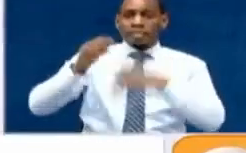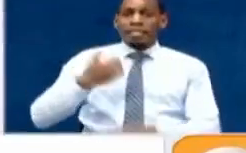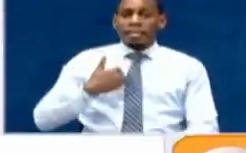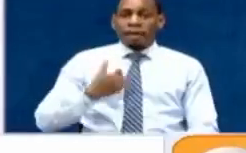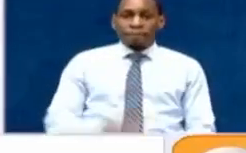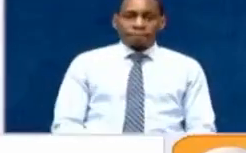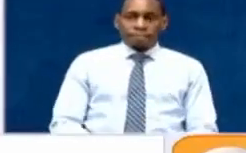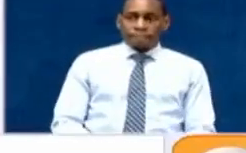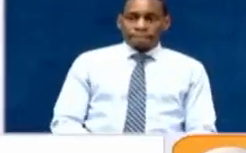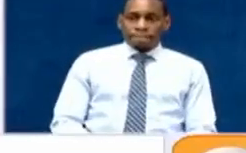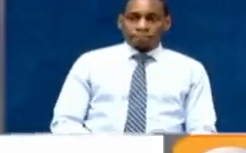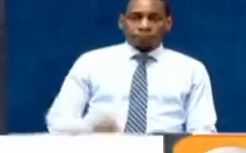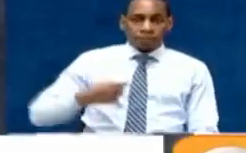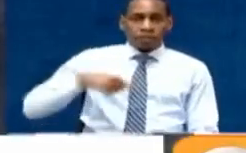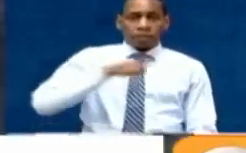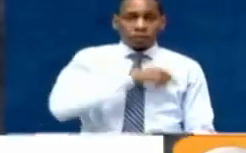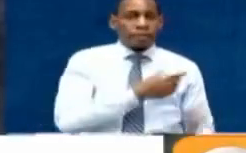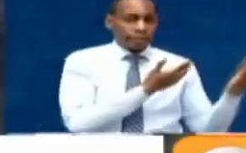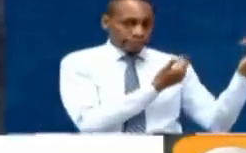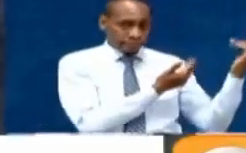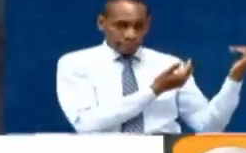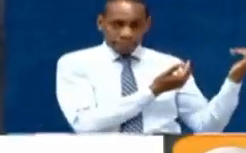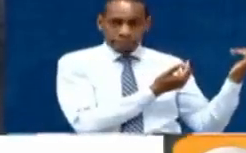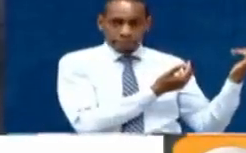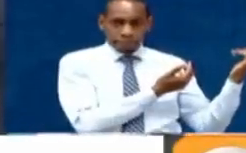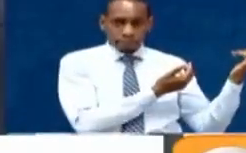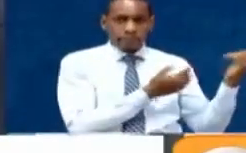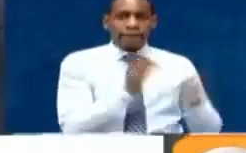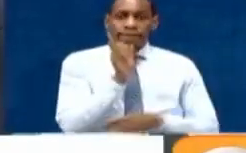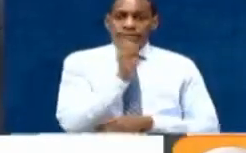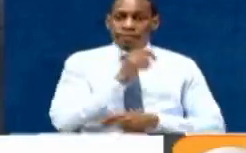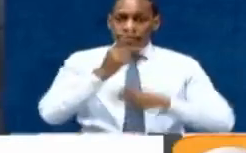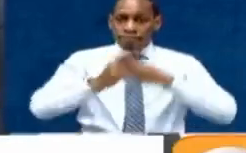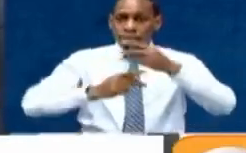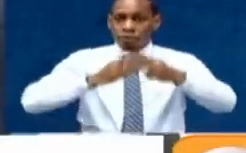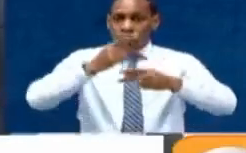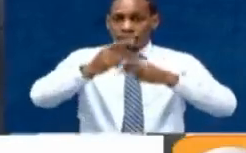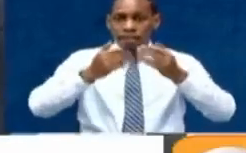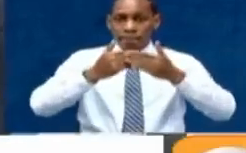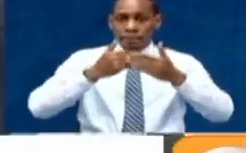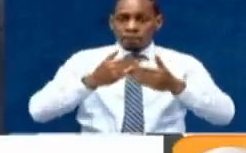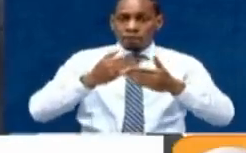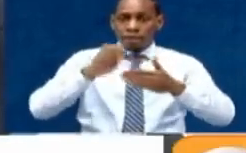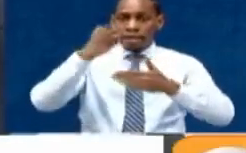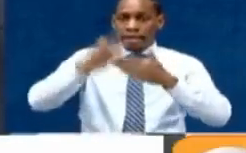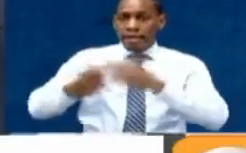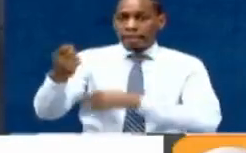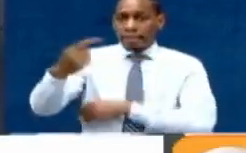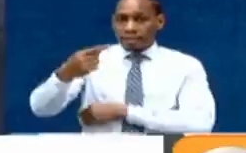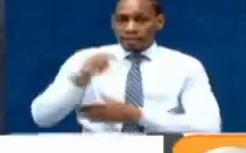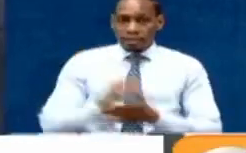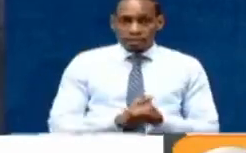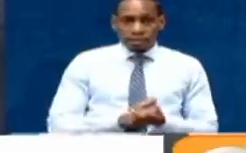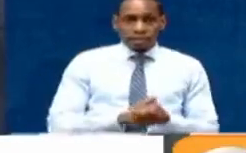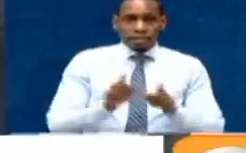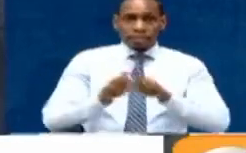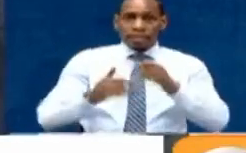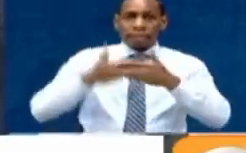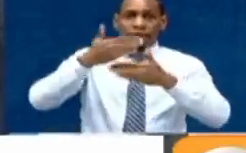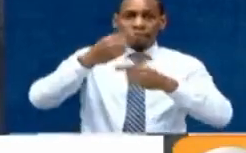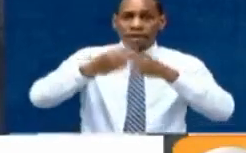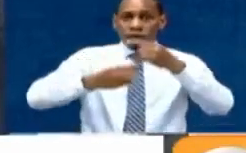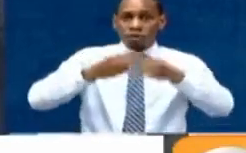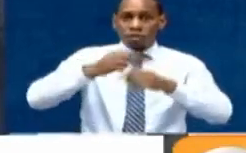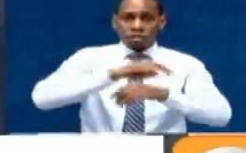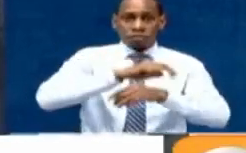We are looking forward to finishing this process by end of this month, and after that we are going to